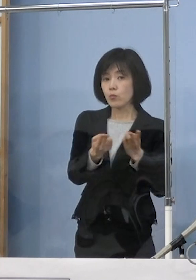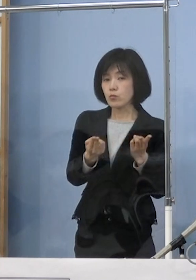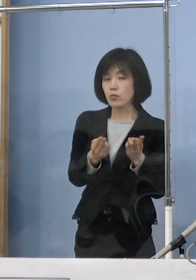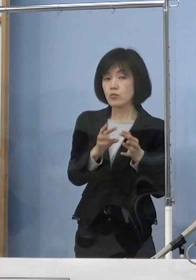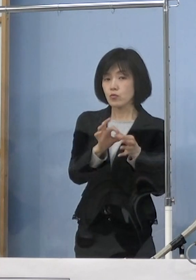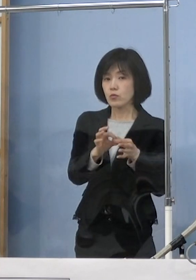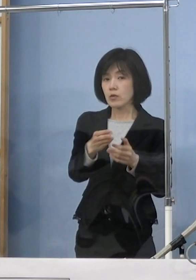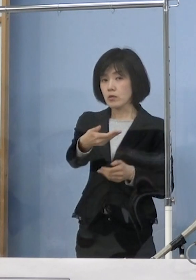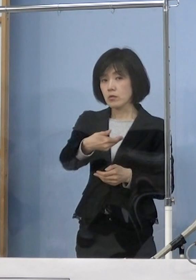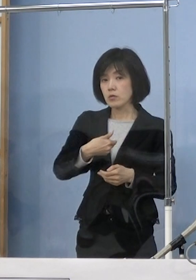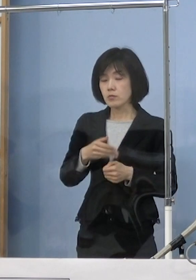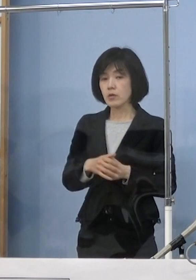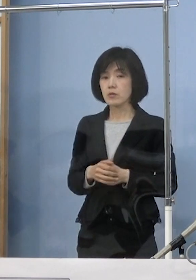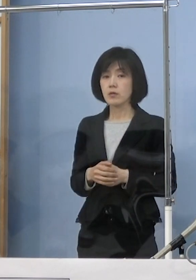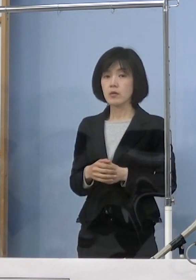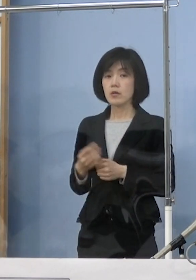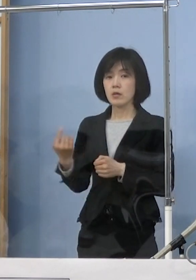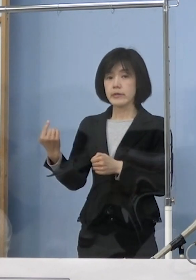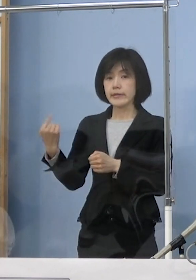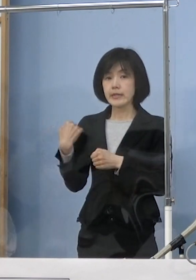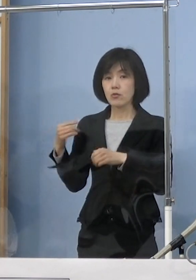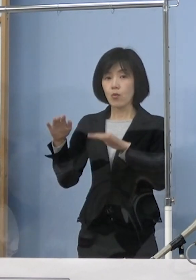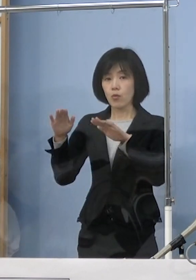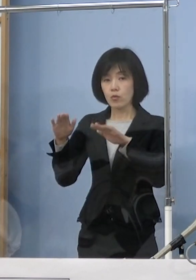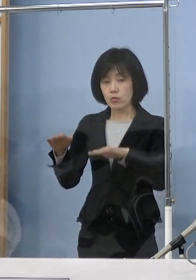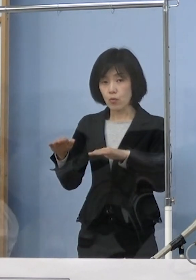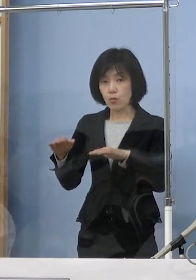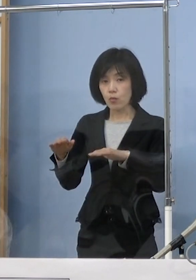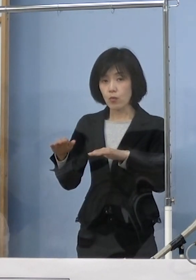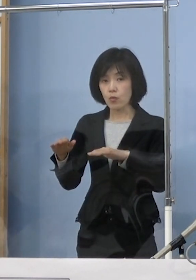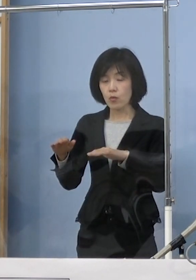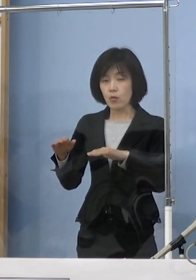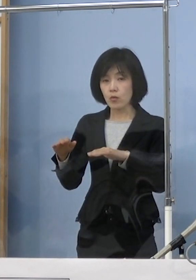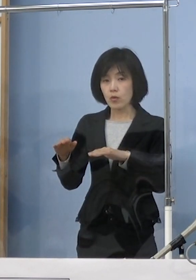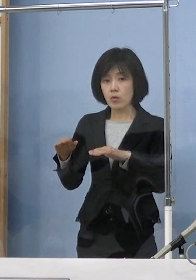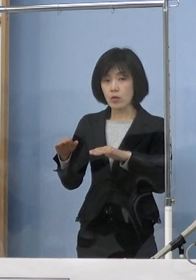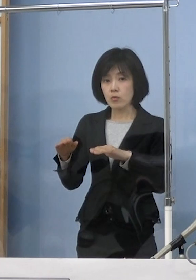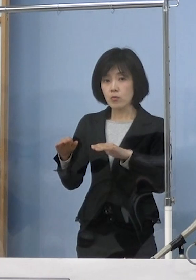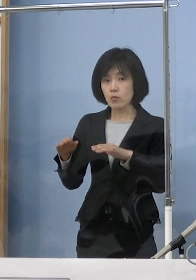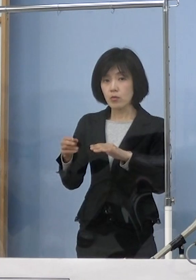昨日から協議会って早くに2床入れてですね、